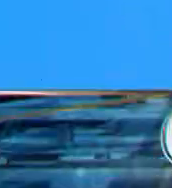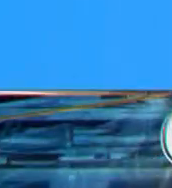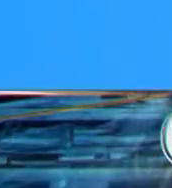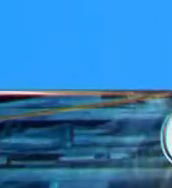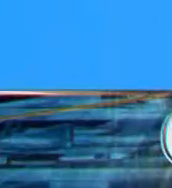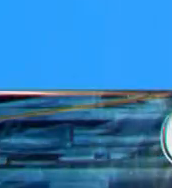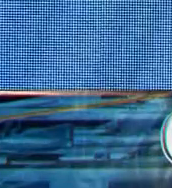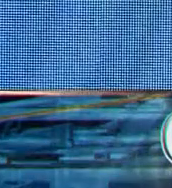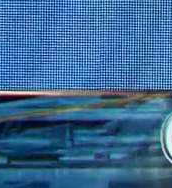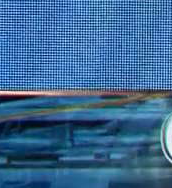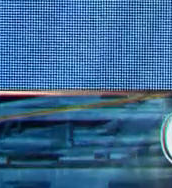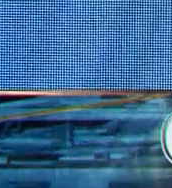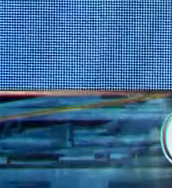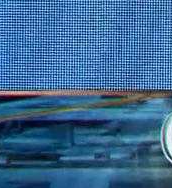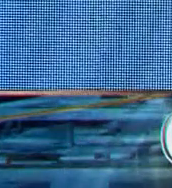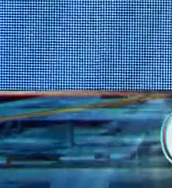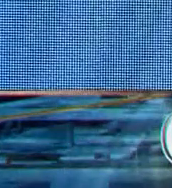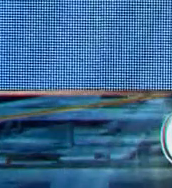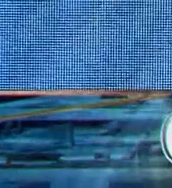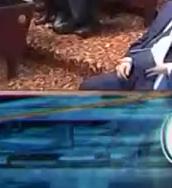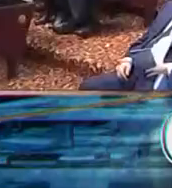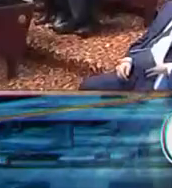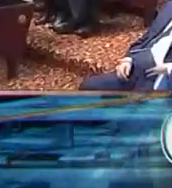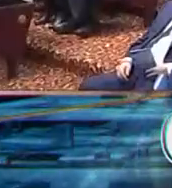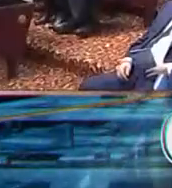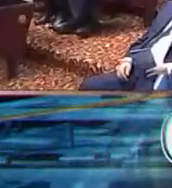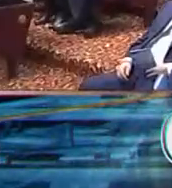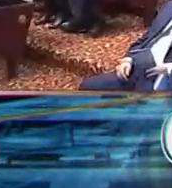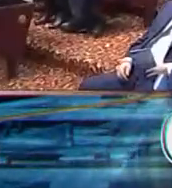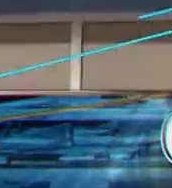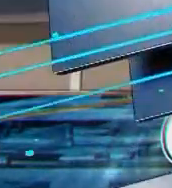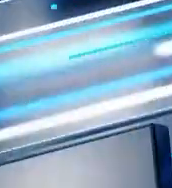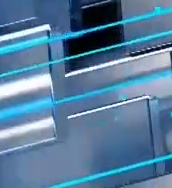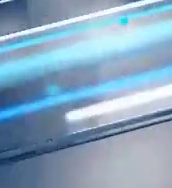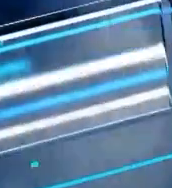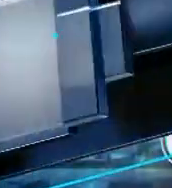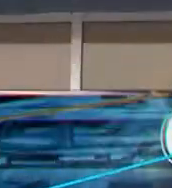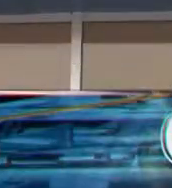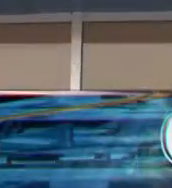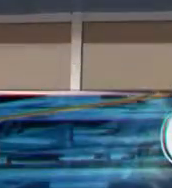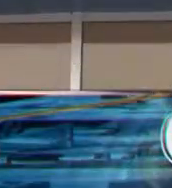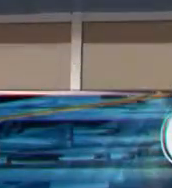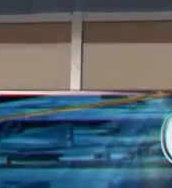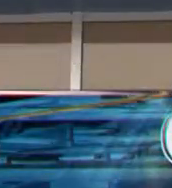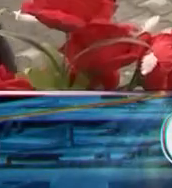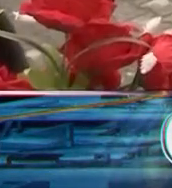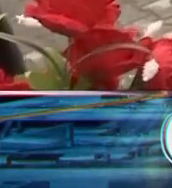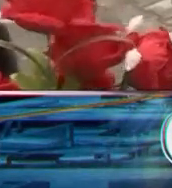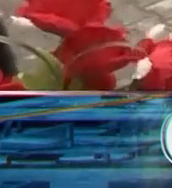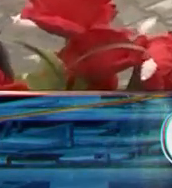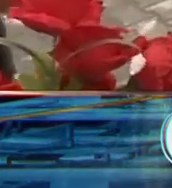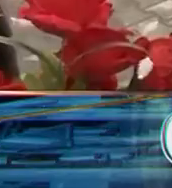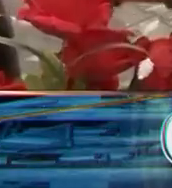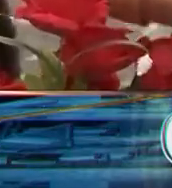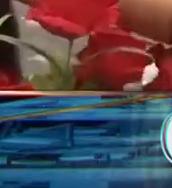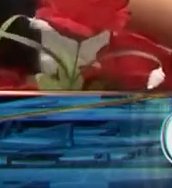Встреча года. Аким области Амандык Баталов провел отчетную встречу с населением. Модный бизнес. Предпринимательница из